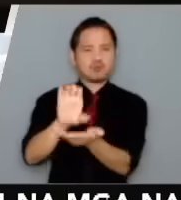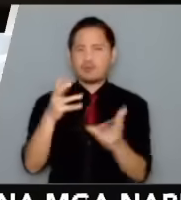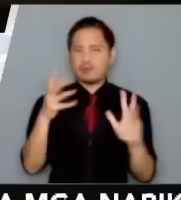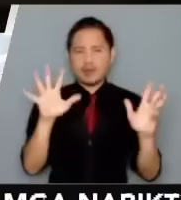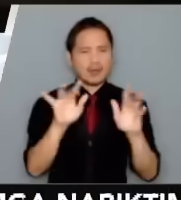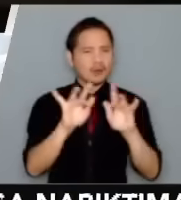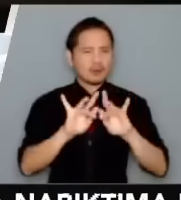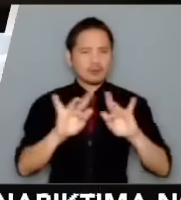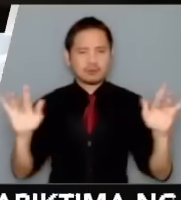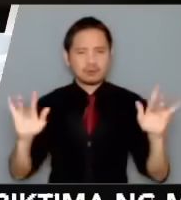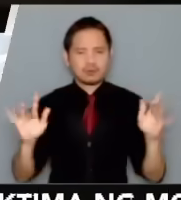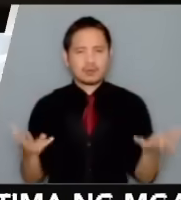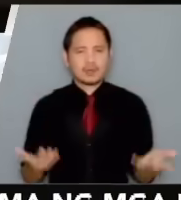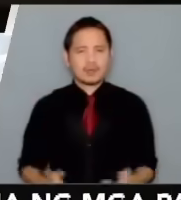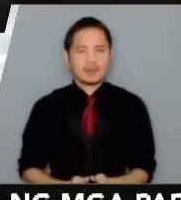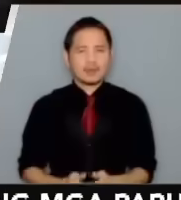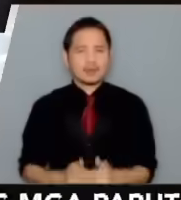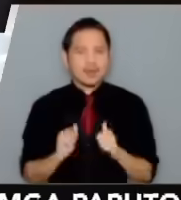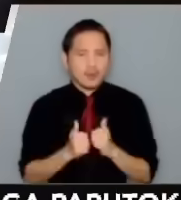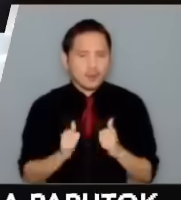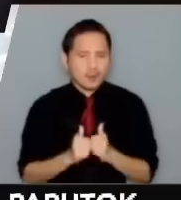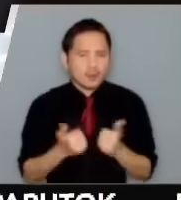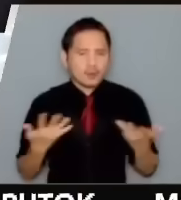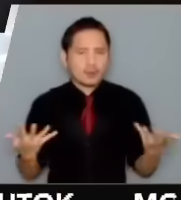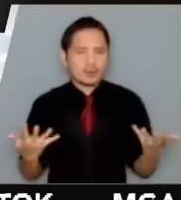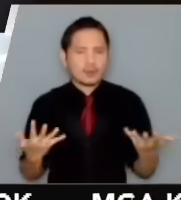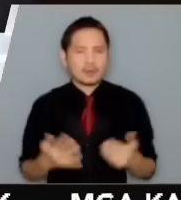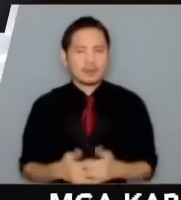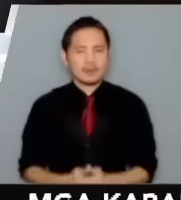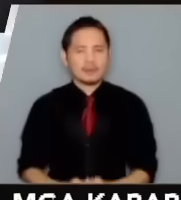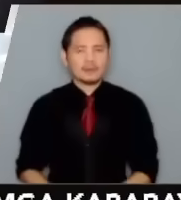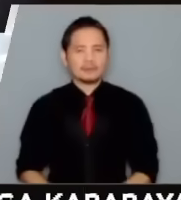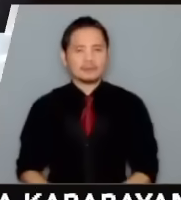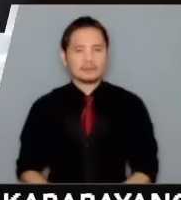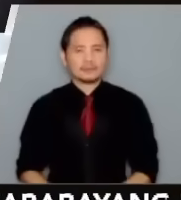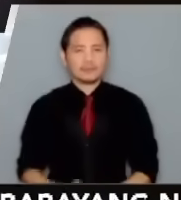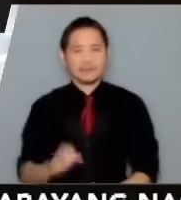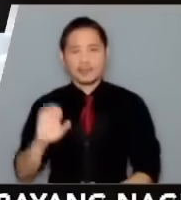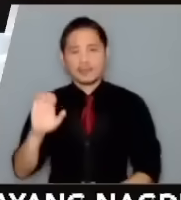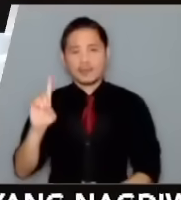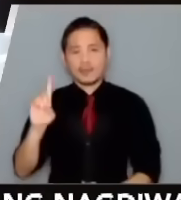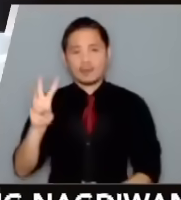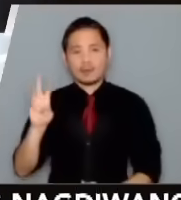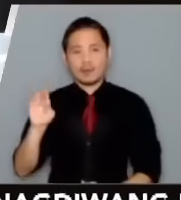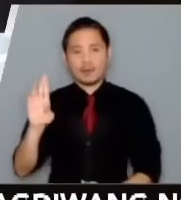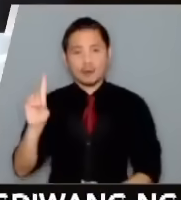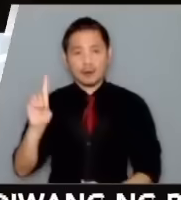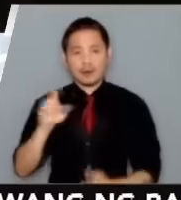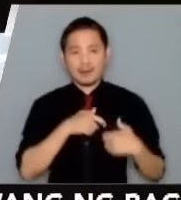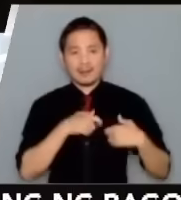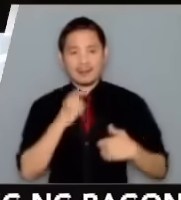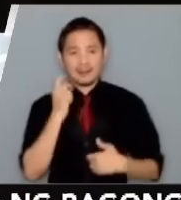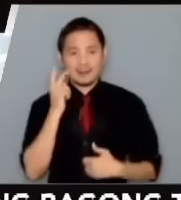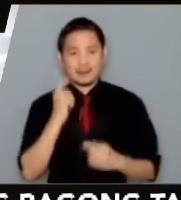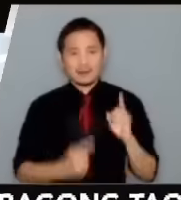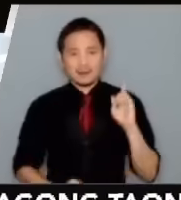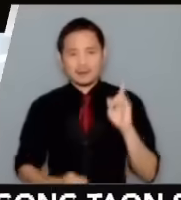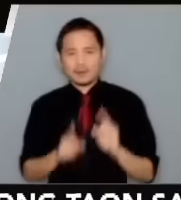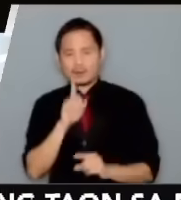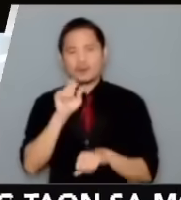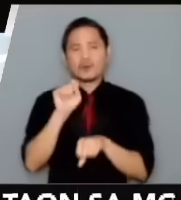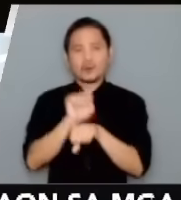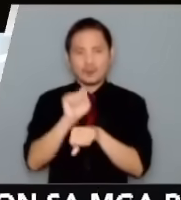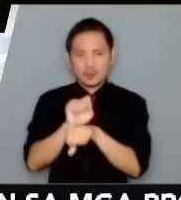Wala na kami pang paaral sa mga anak namin. Si Edward naman, may pinagtatrabahuhang operator. Miyembro na sila